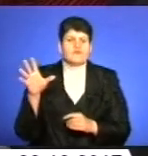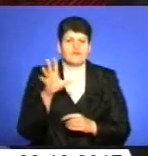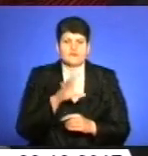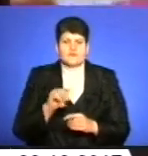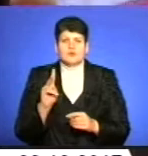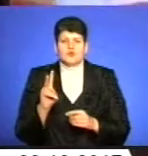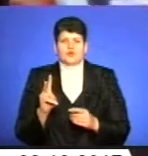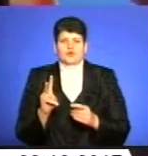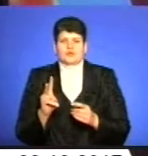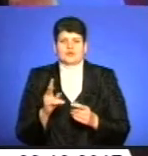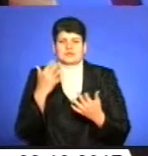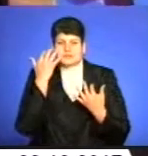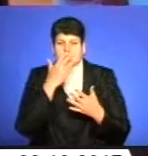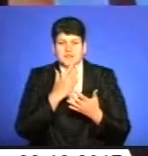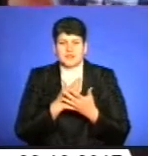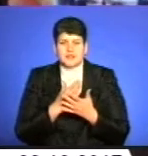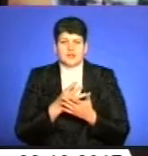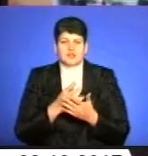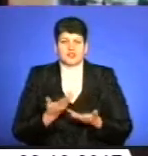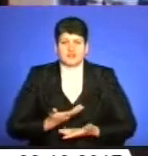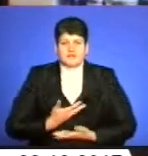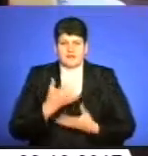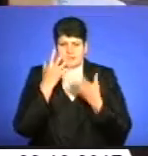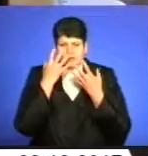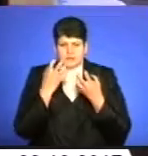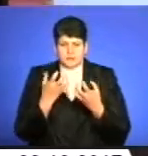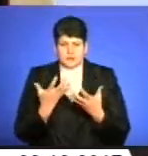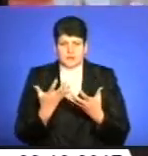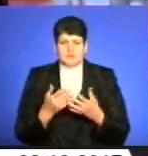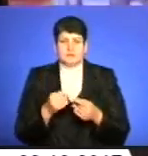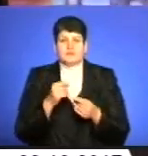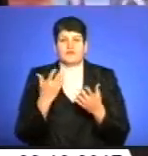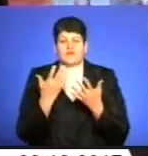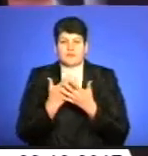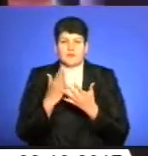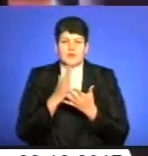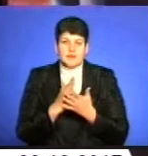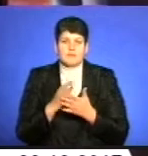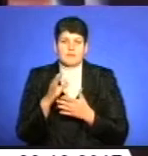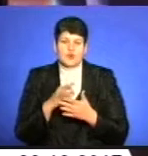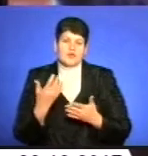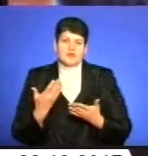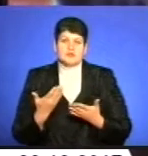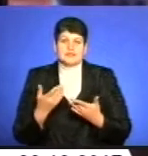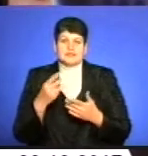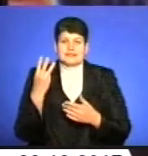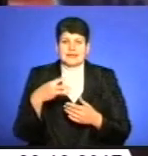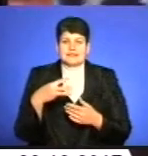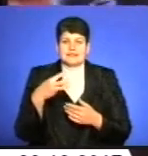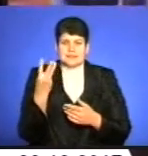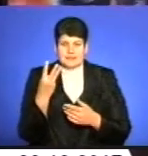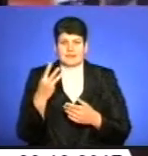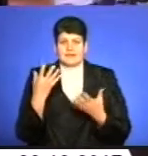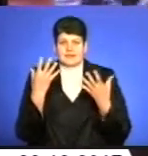цей світ на дотик, живучи у темряві. Фільм розкриває історії та відчуття незрячих людей, які відважились на 33-денну подорож Україною